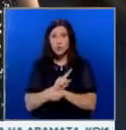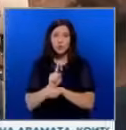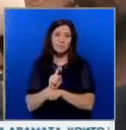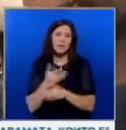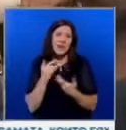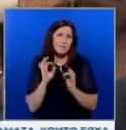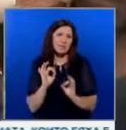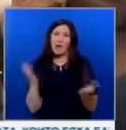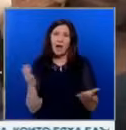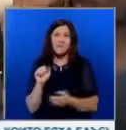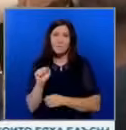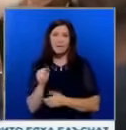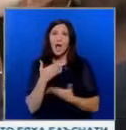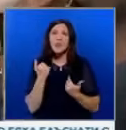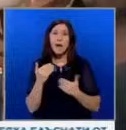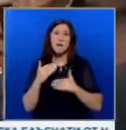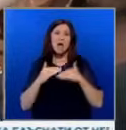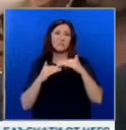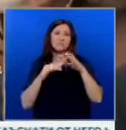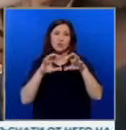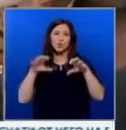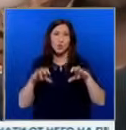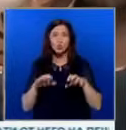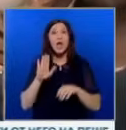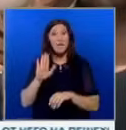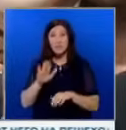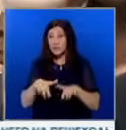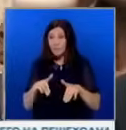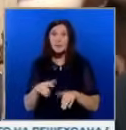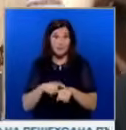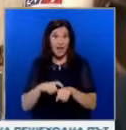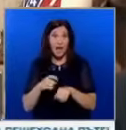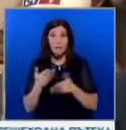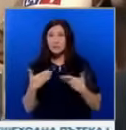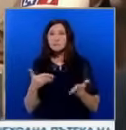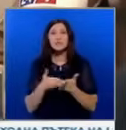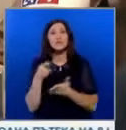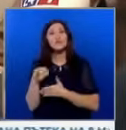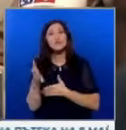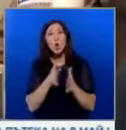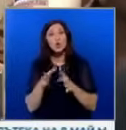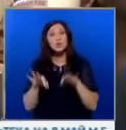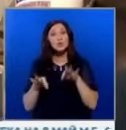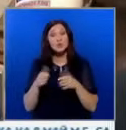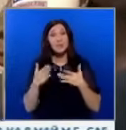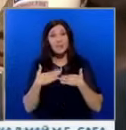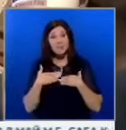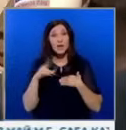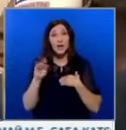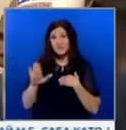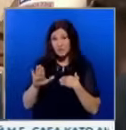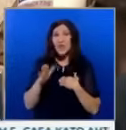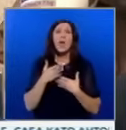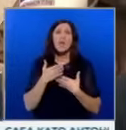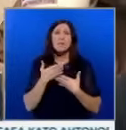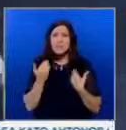няма такава партия. То няма структури. Ама вие сте в парламента. Да, да, ние сме заради това, че хората са гласували за нас. Но казвам ви, ние